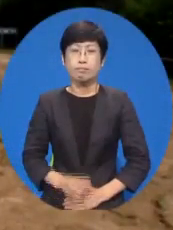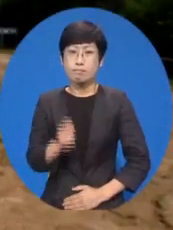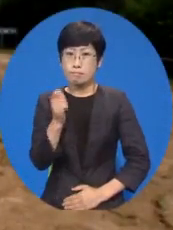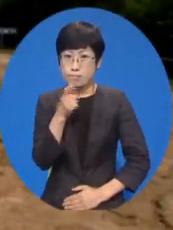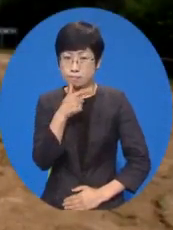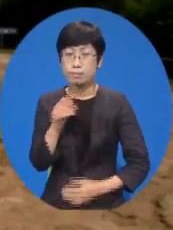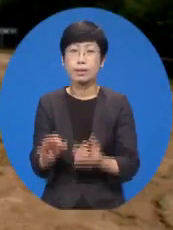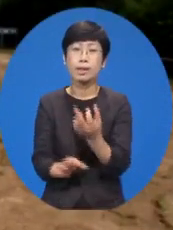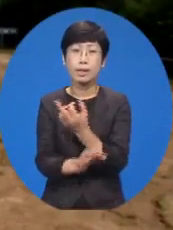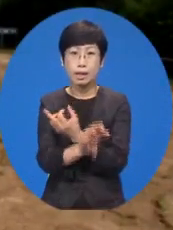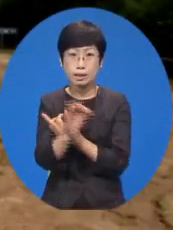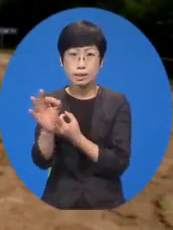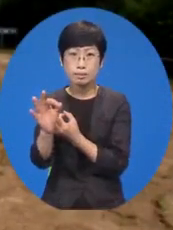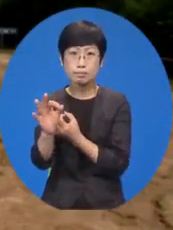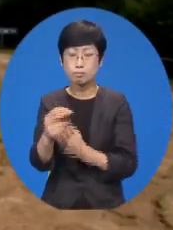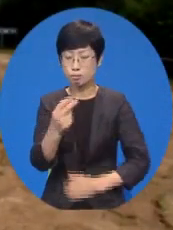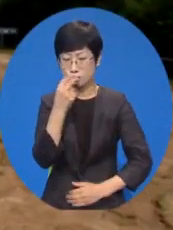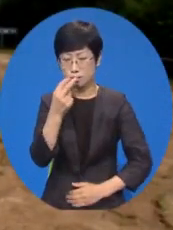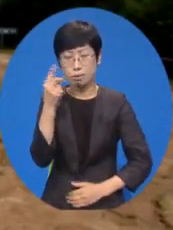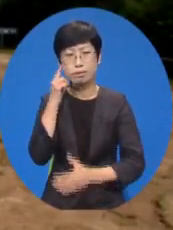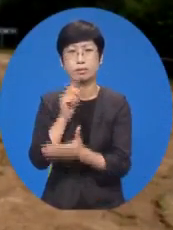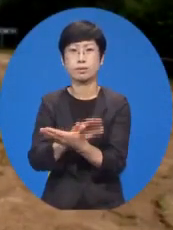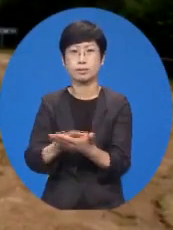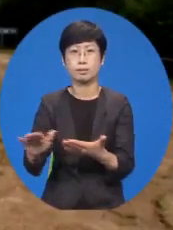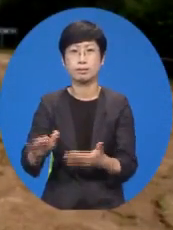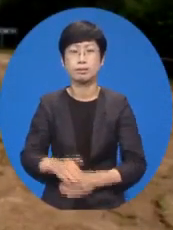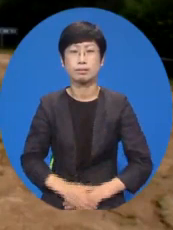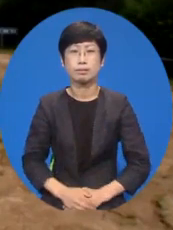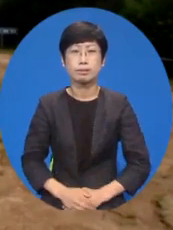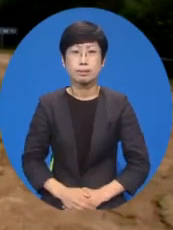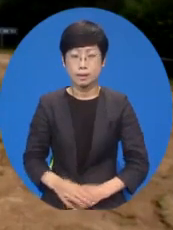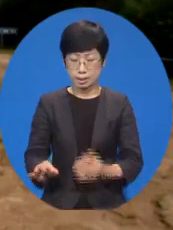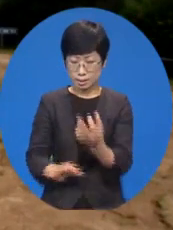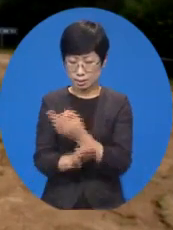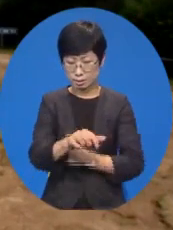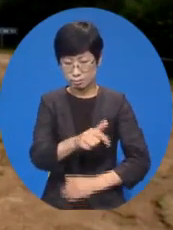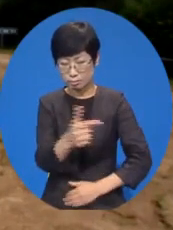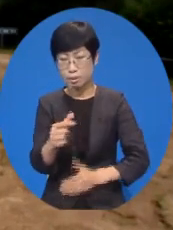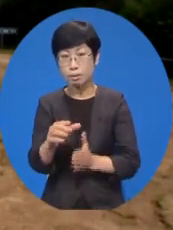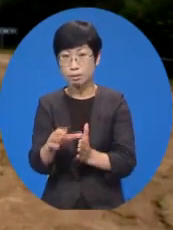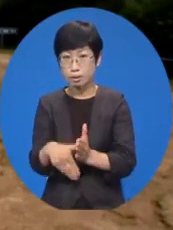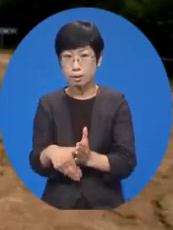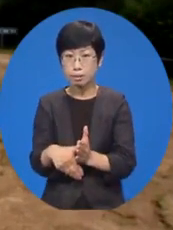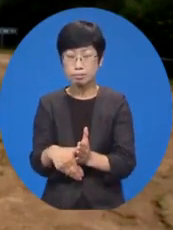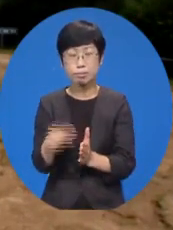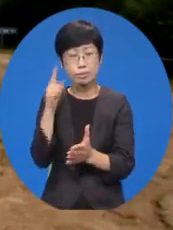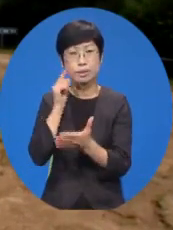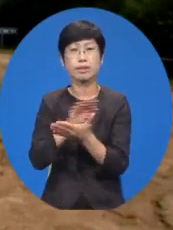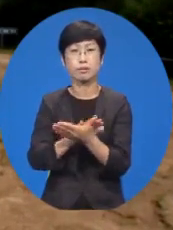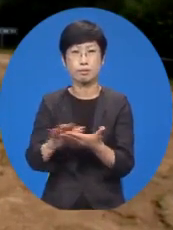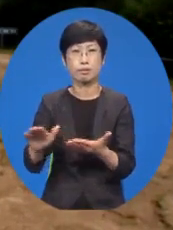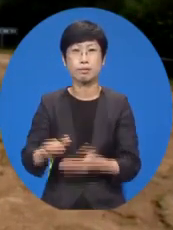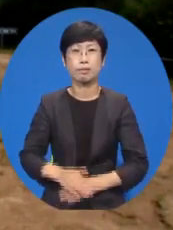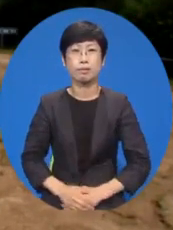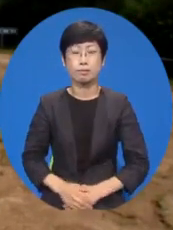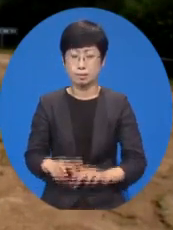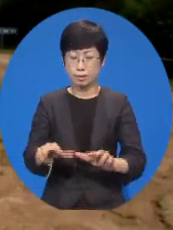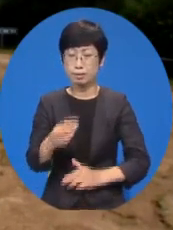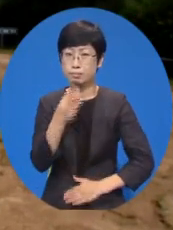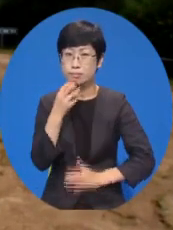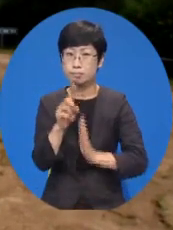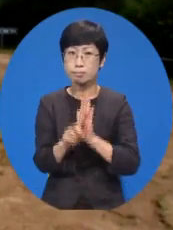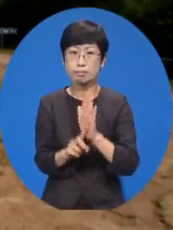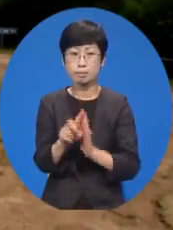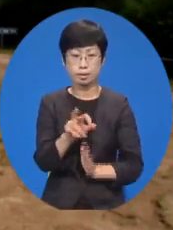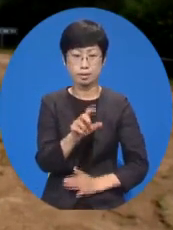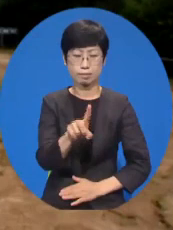월요일 출근길 볼에 닿는 공기가 상쾌합니다. 이제 아침 저녁으로는 날이 많이 선선해졌는데요. 현재 서울